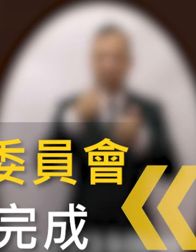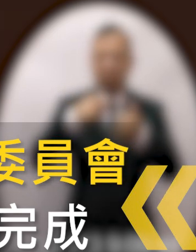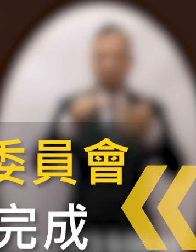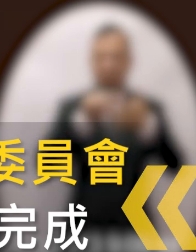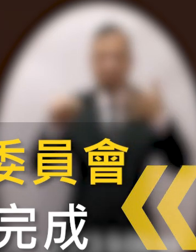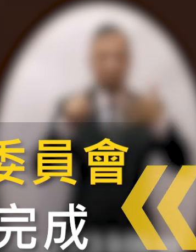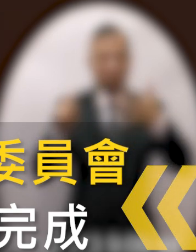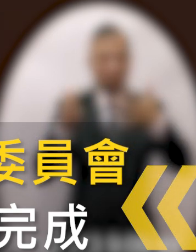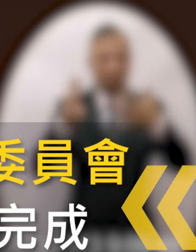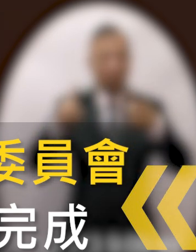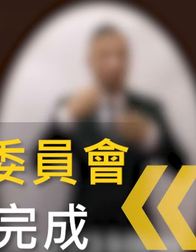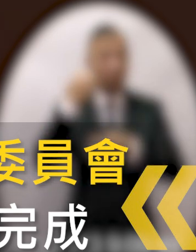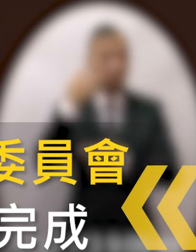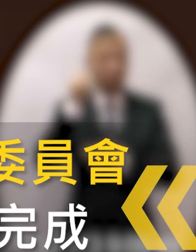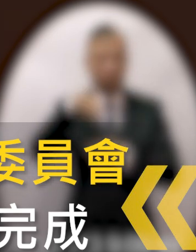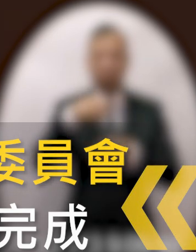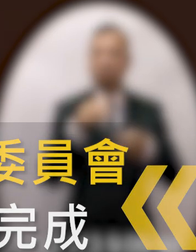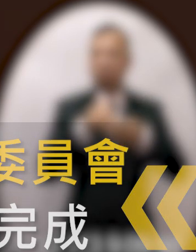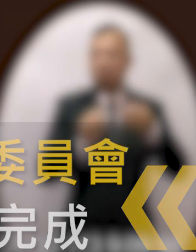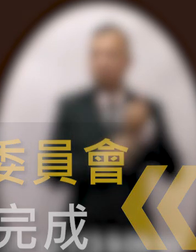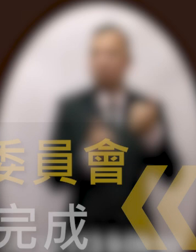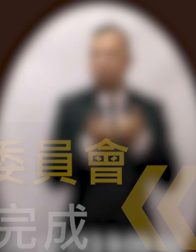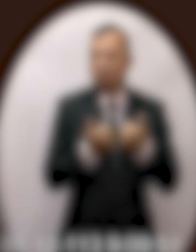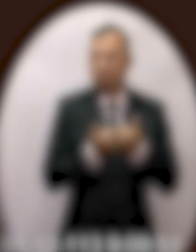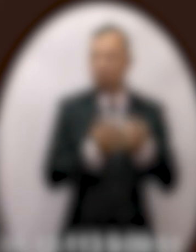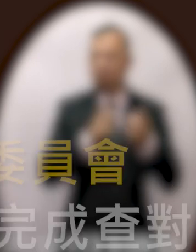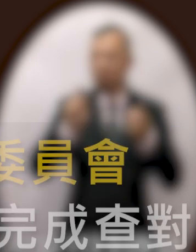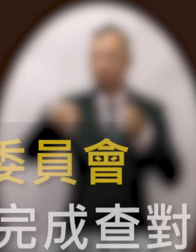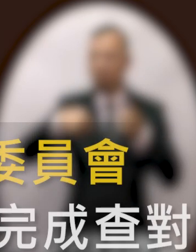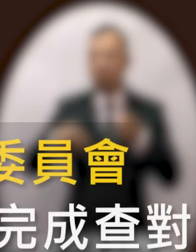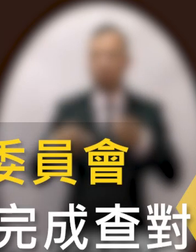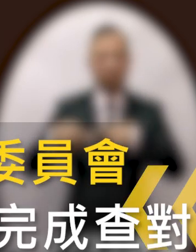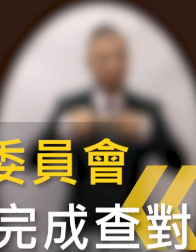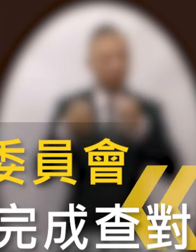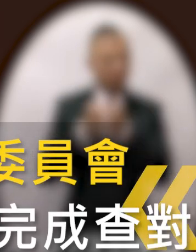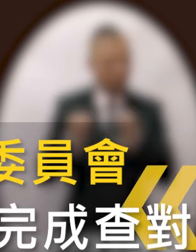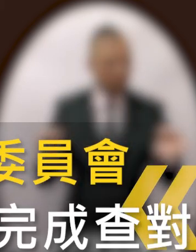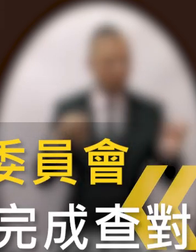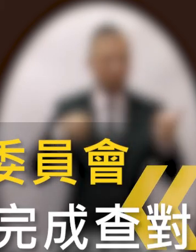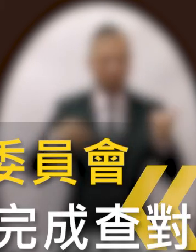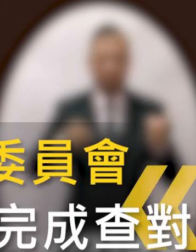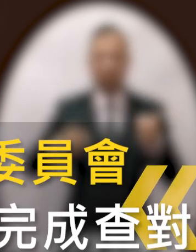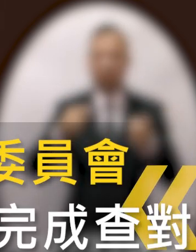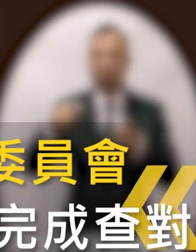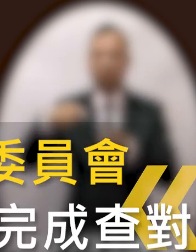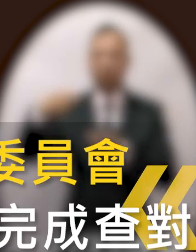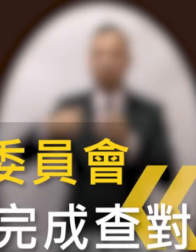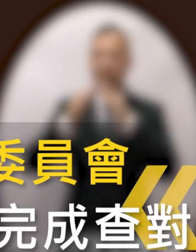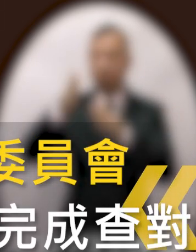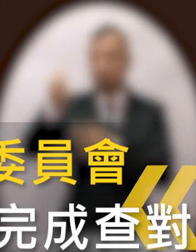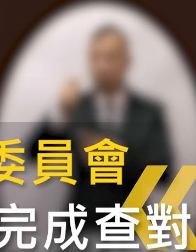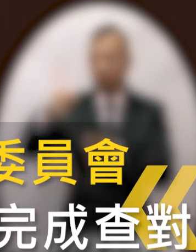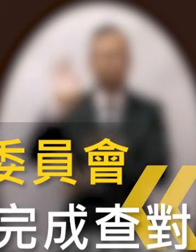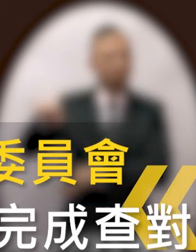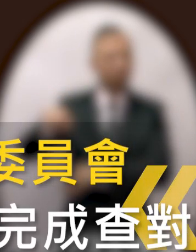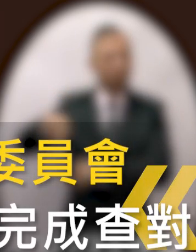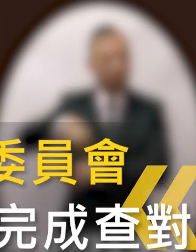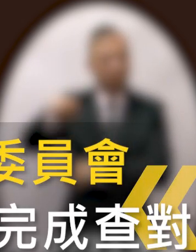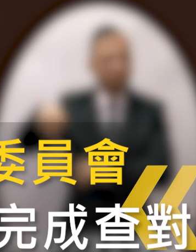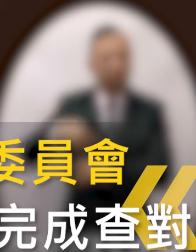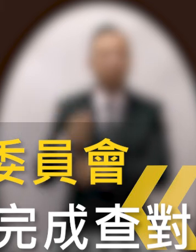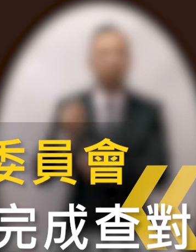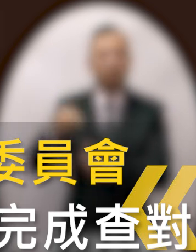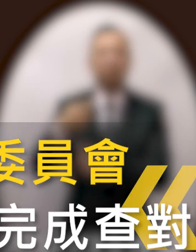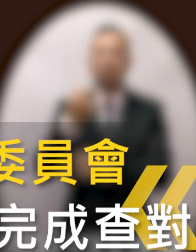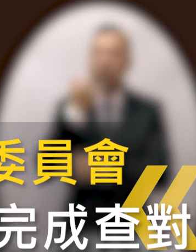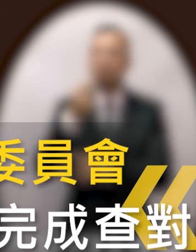举委员会收到罢免案联署人名册后，县市长之罢免应于40日内查对联署人名册，但是中